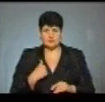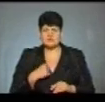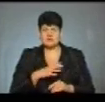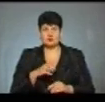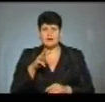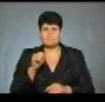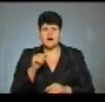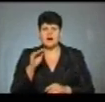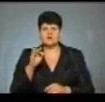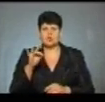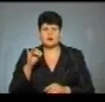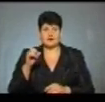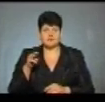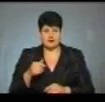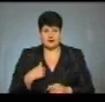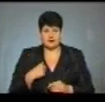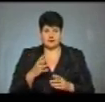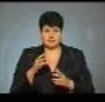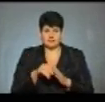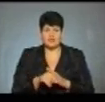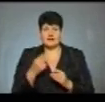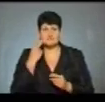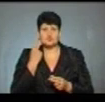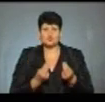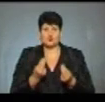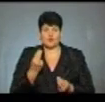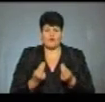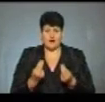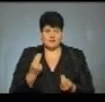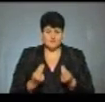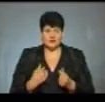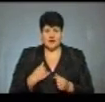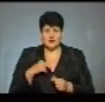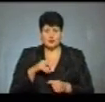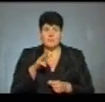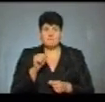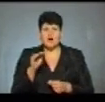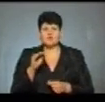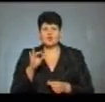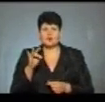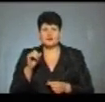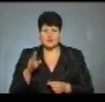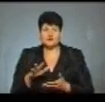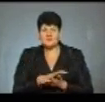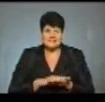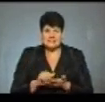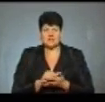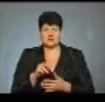мажоритарки, по якій я пройшов. Я завжди шуткував і казав, що я йду по мажоритарці, щоб знищити